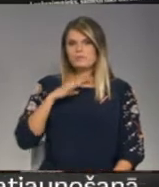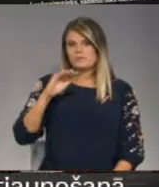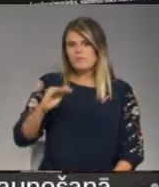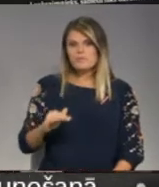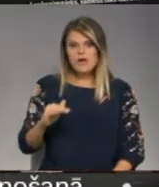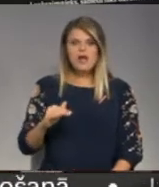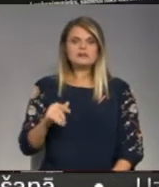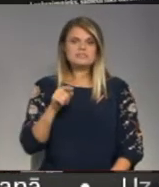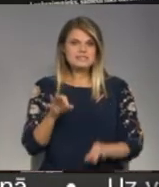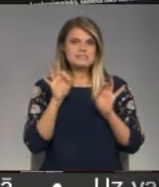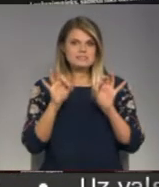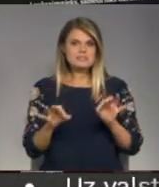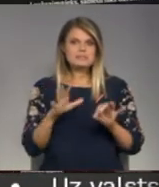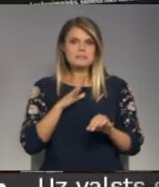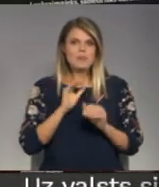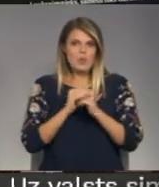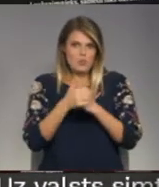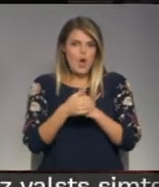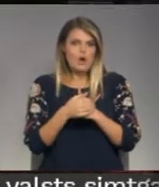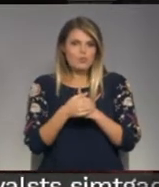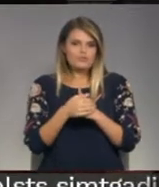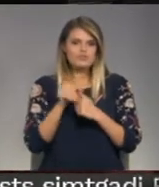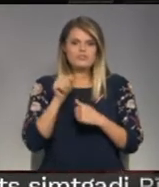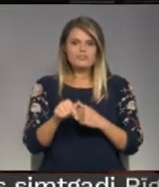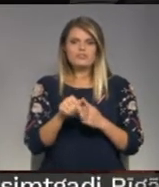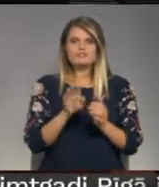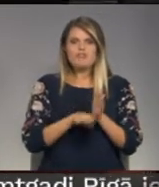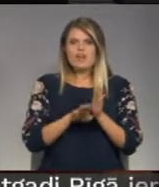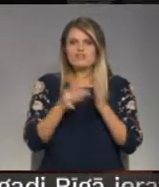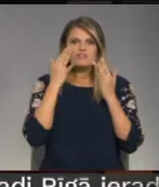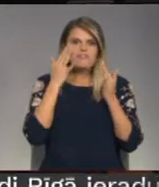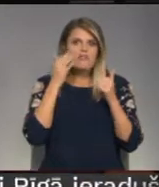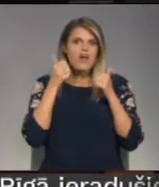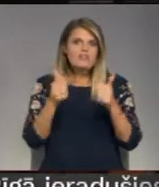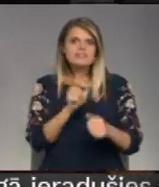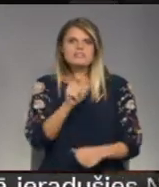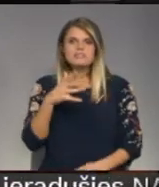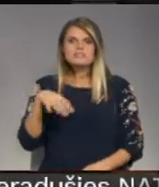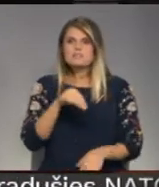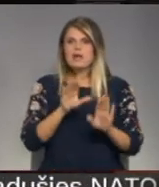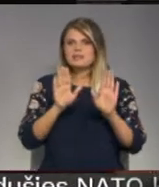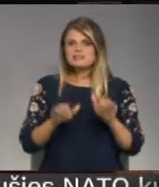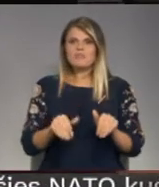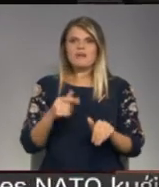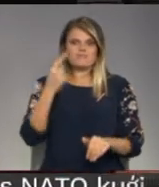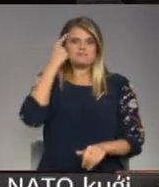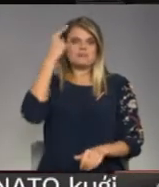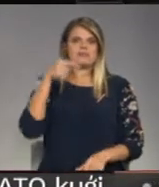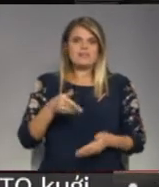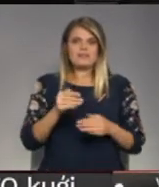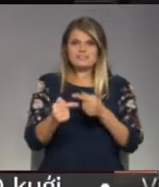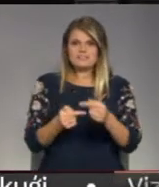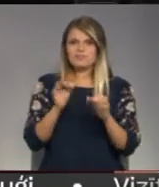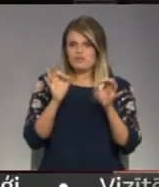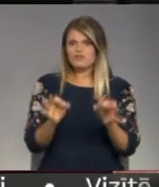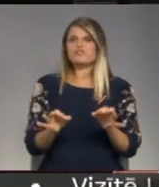mazā. Tas īstenībā bija noklusēts fakts, un tas ir vienkārši fantastisks brīdis, kad mēs varam tā kā apzināties, ka tā ir dzimtā,